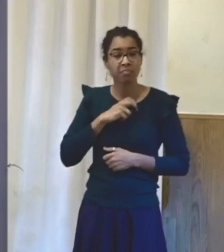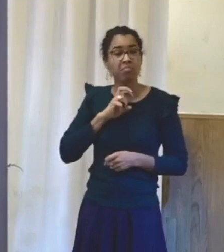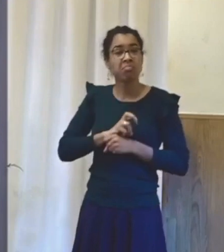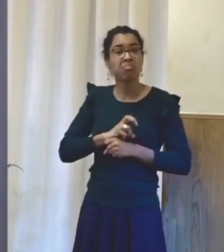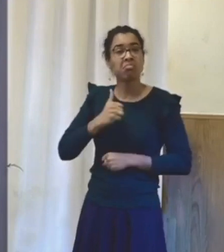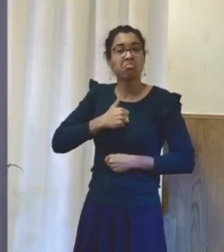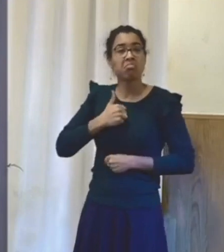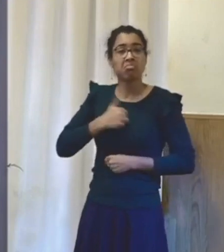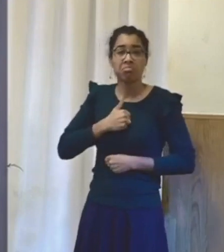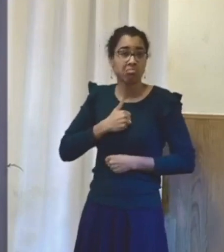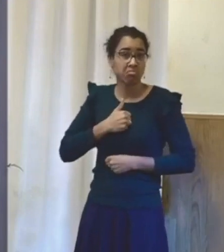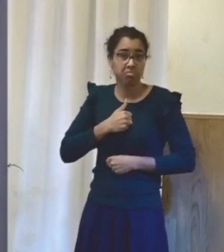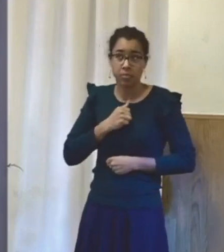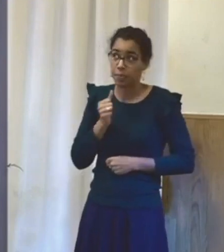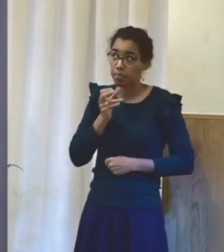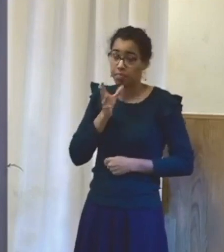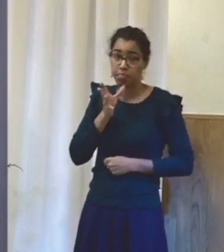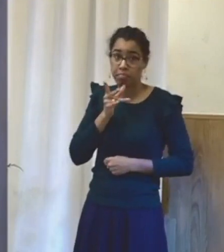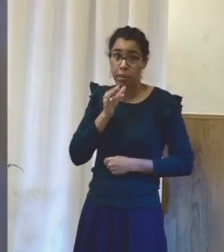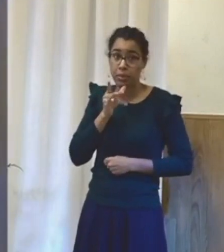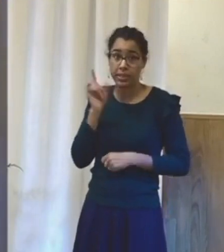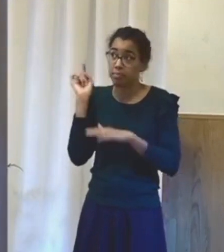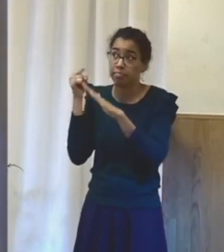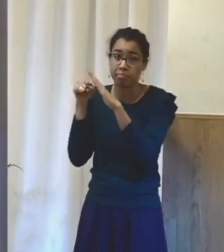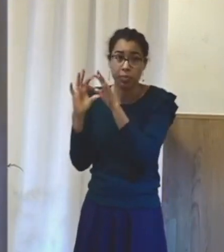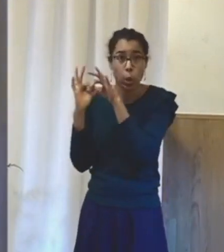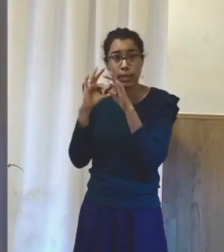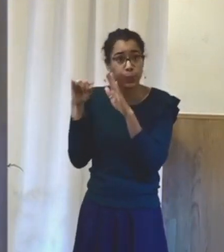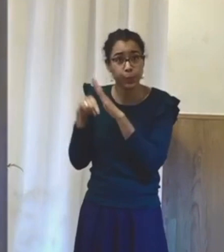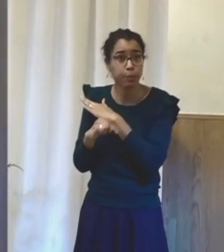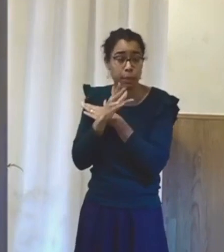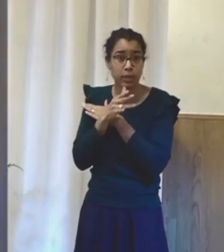tu ne pourras pas justement aller plus loin avec Dieu.